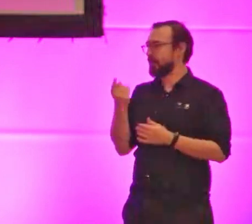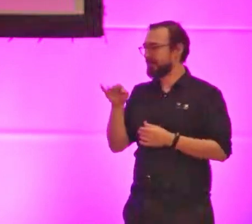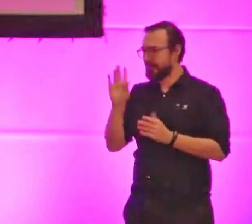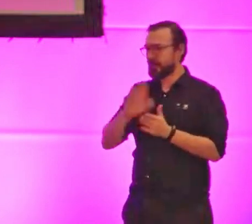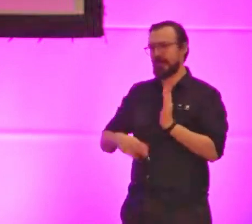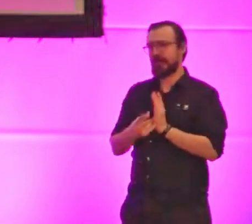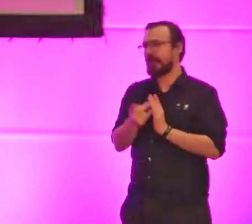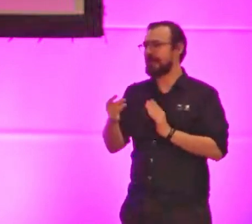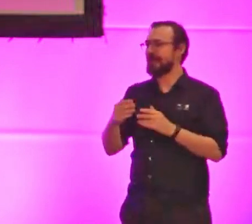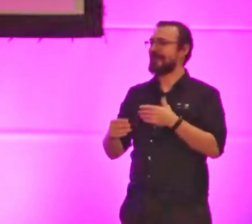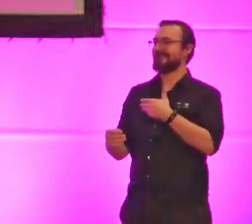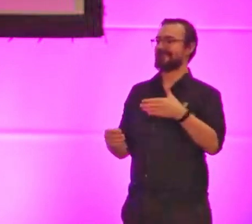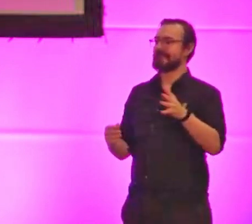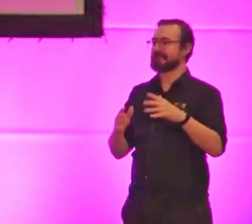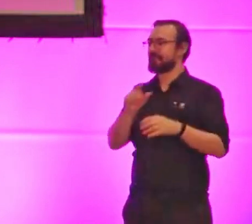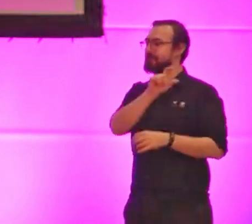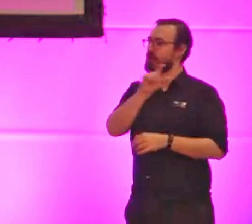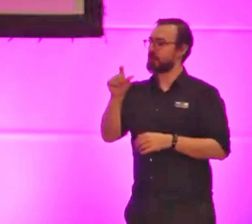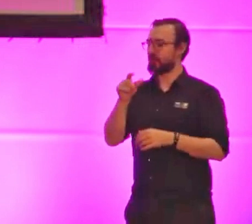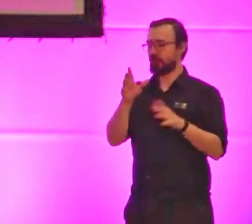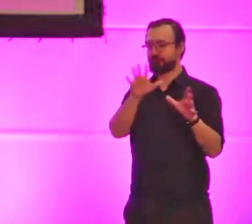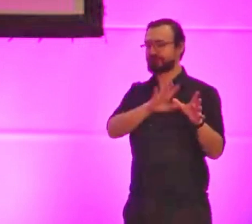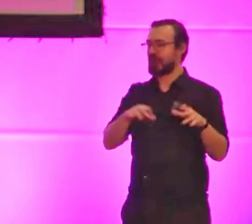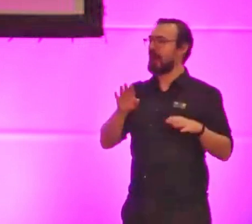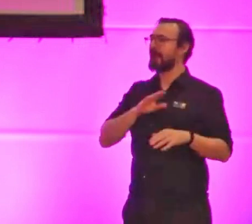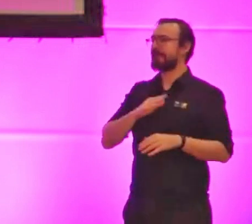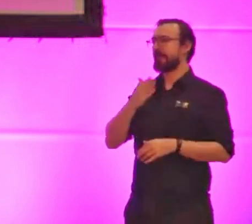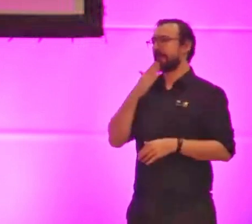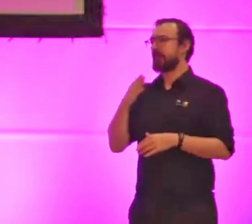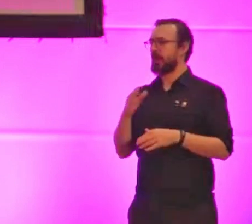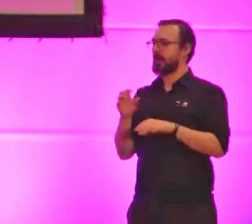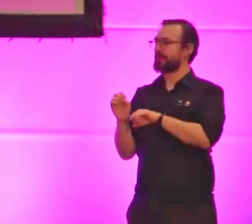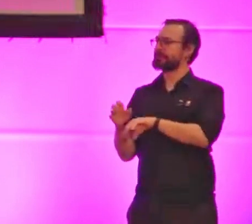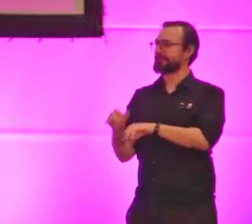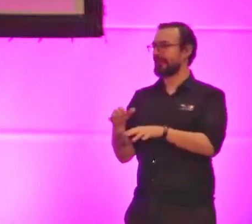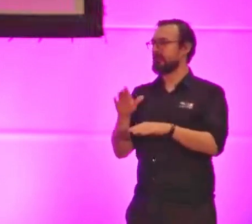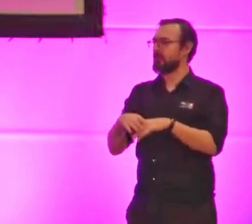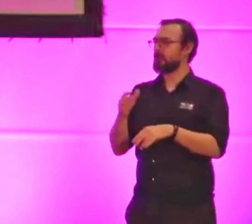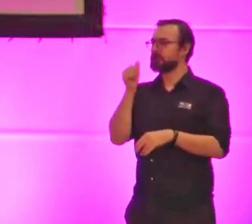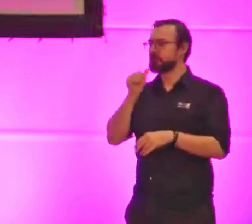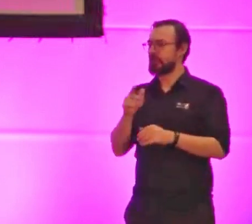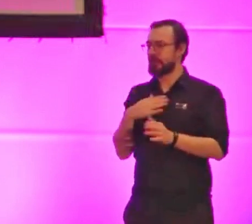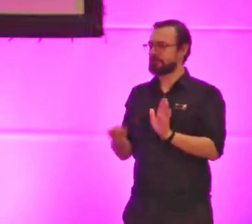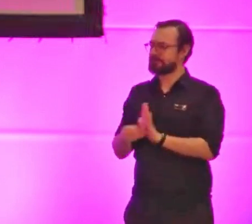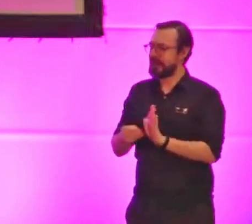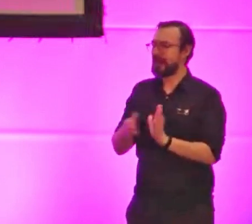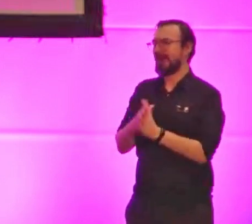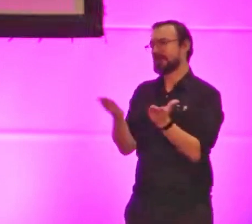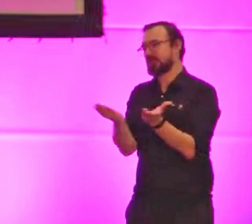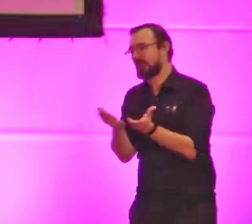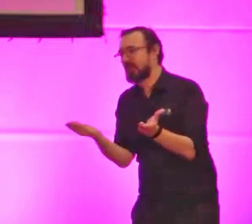utan andra västföretag hade god inverkan på Sudan. Man bidrog med